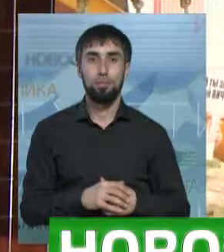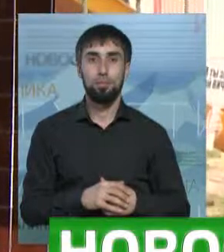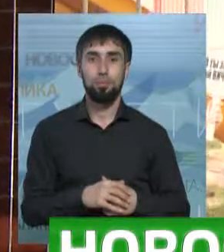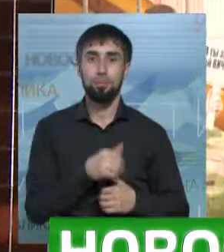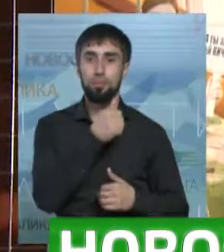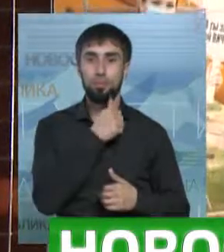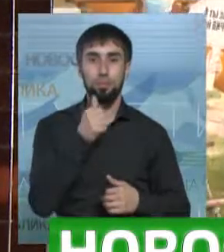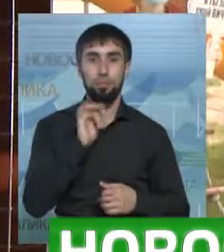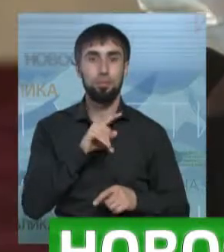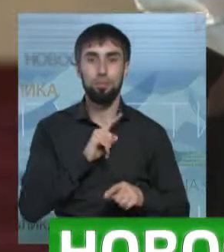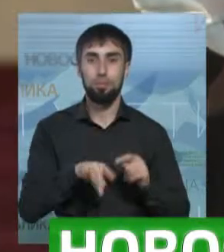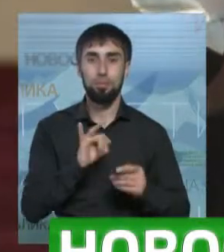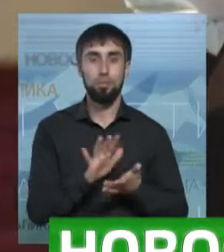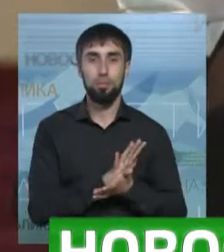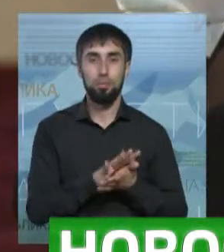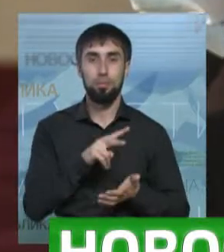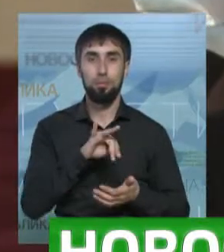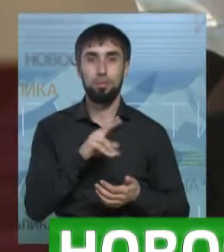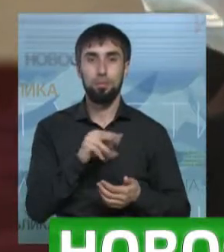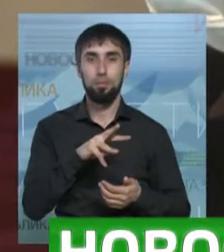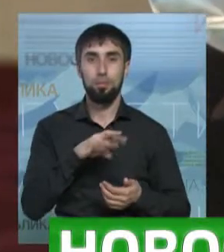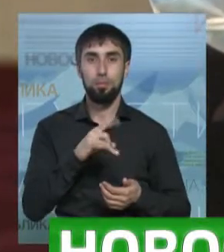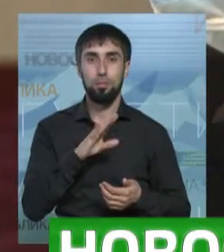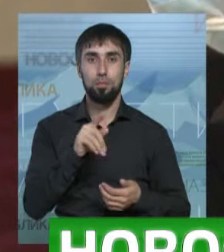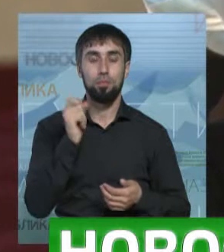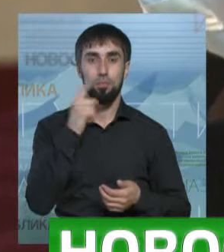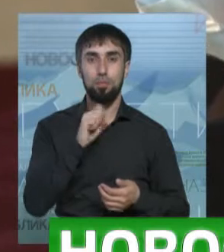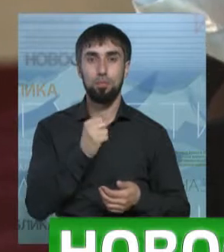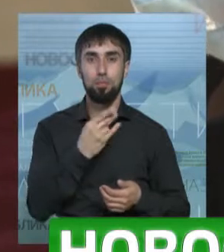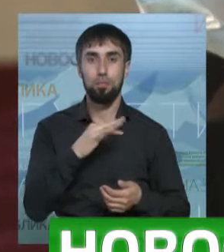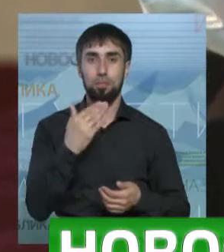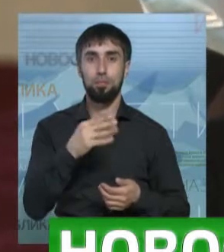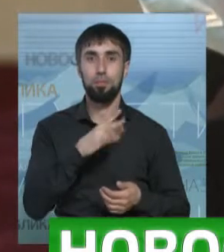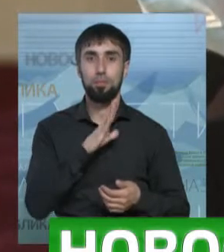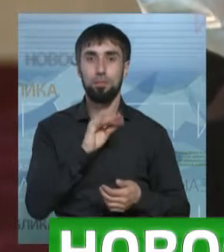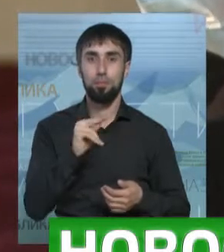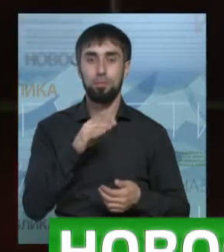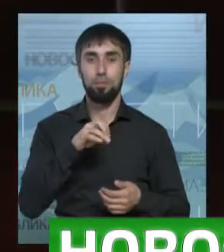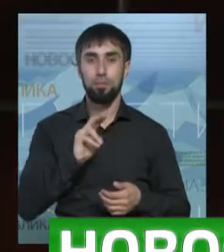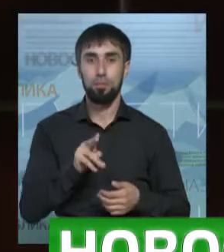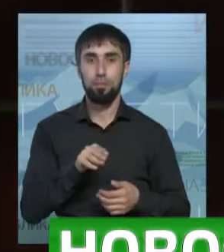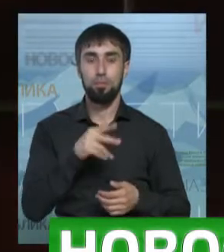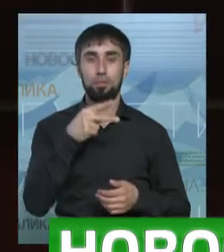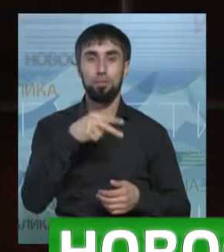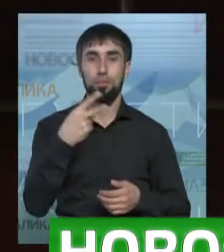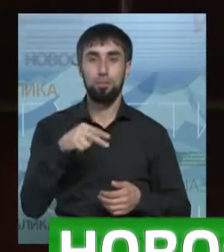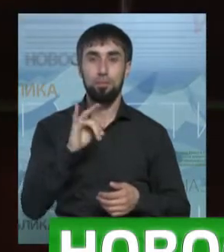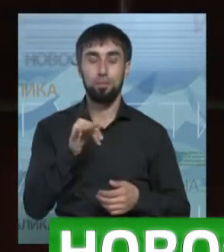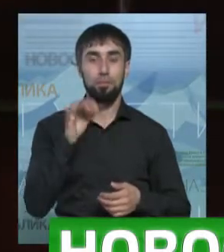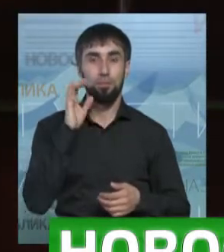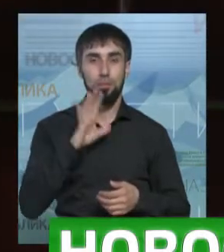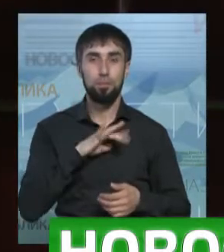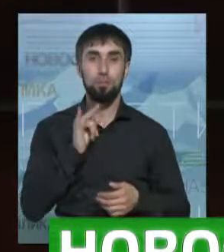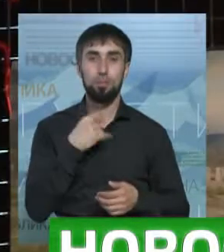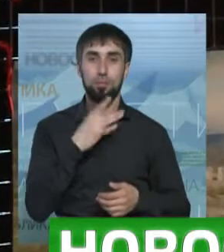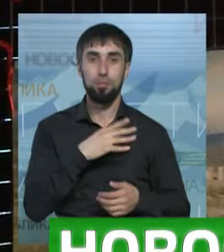Анонимно, быстро и бесплатно Лида Магушкова сегодня узнала об акции «Тест на ВИЧ. Экспедиция-2020». С интересом послушала и